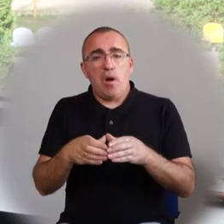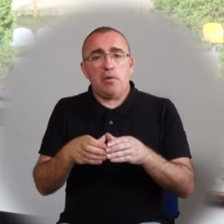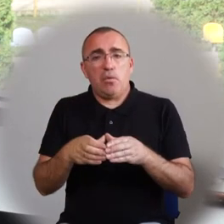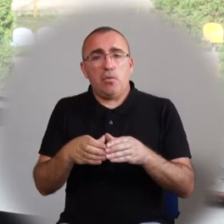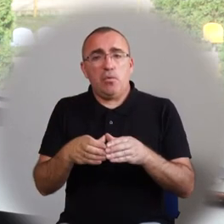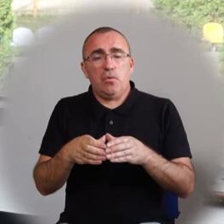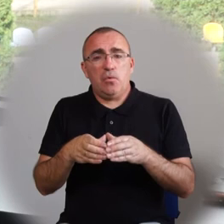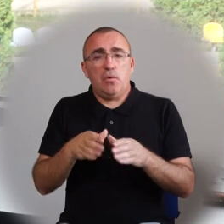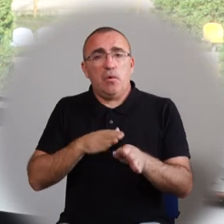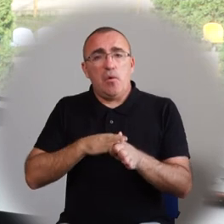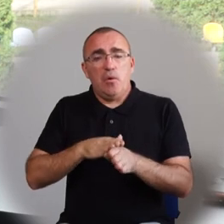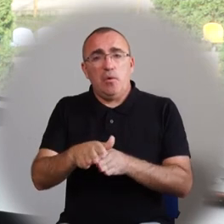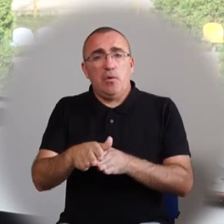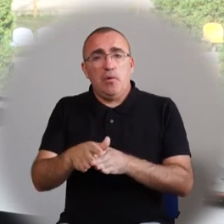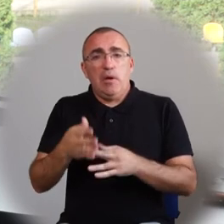з командою,